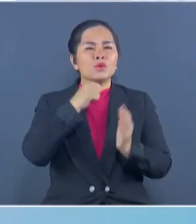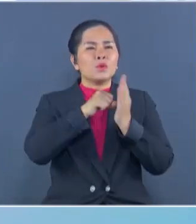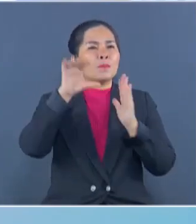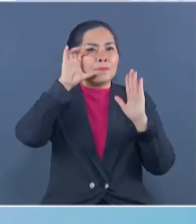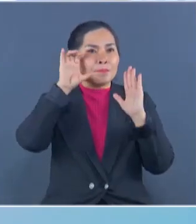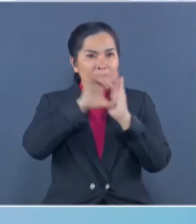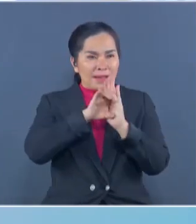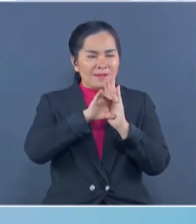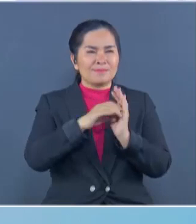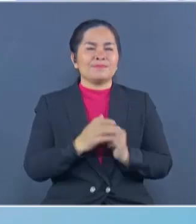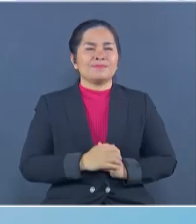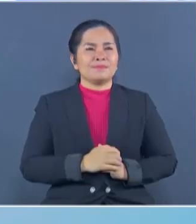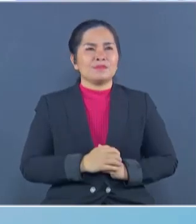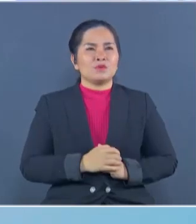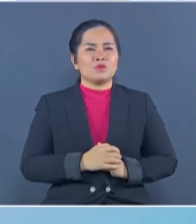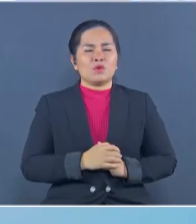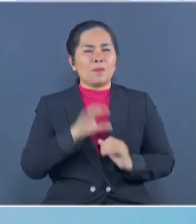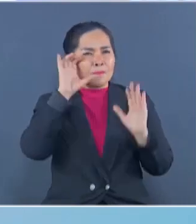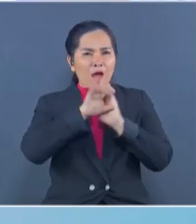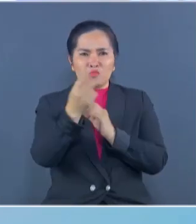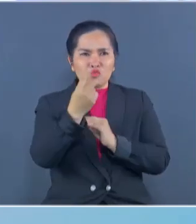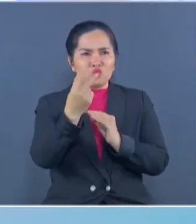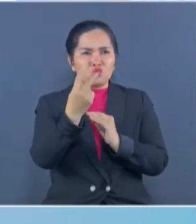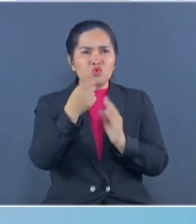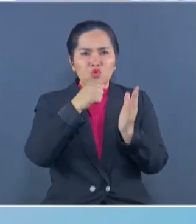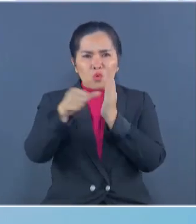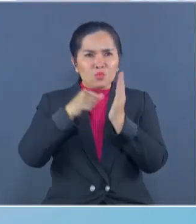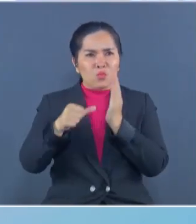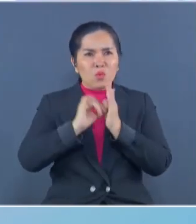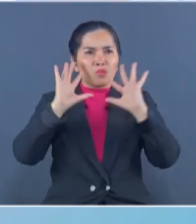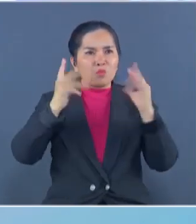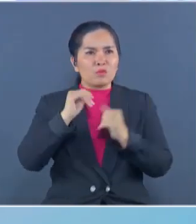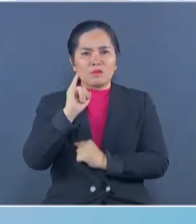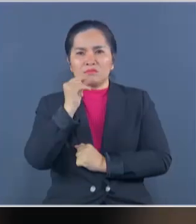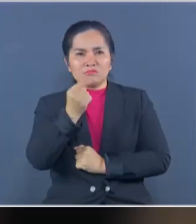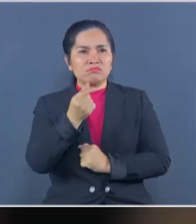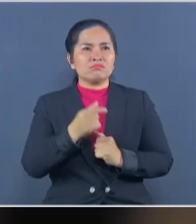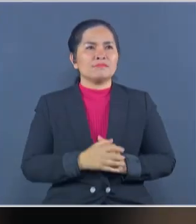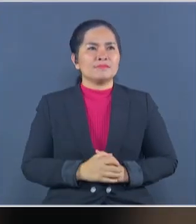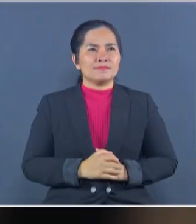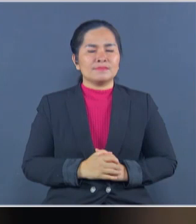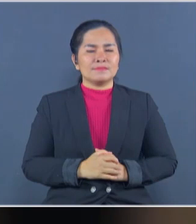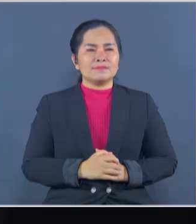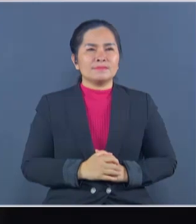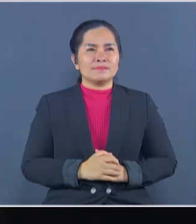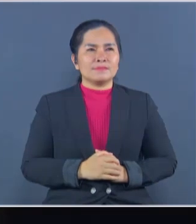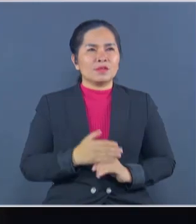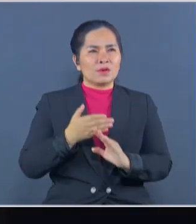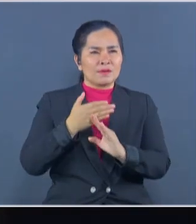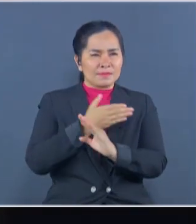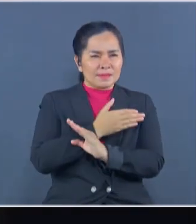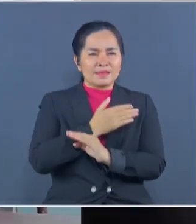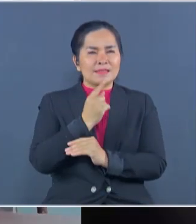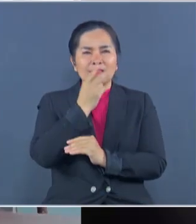พคู่กับแฟนหนุ่มนะคะนั่นคือคุณก๊อตจิรายุออกเกลี้ยงทั้ง IG เลยค่ะก่อนหน้านี้ค่ะ